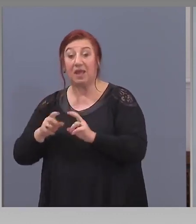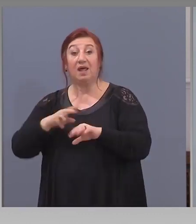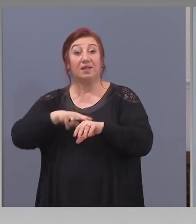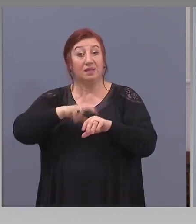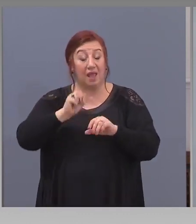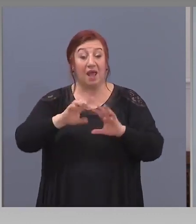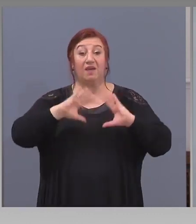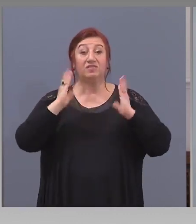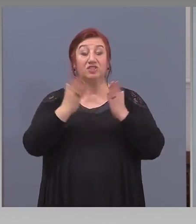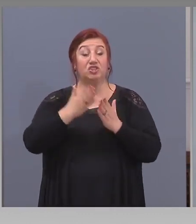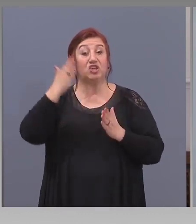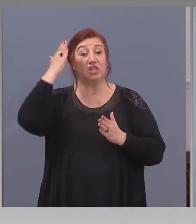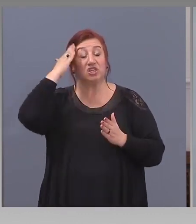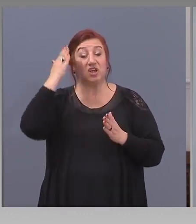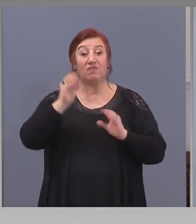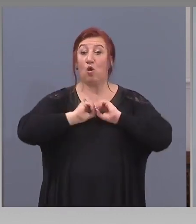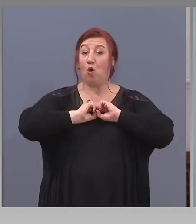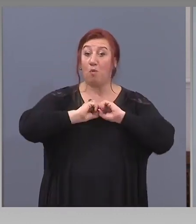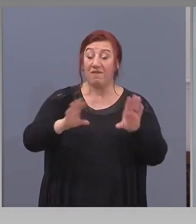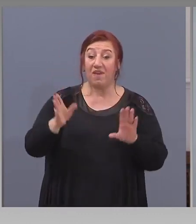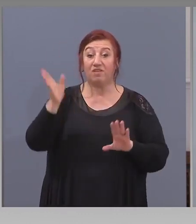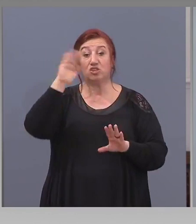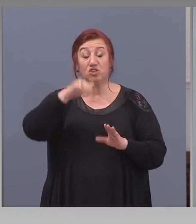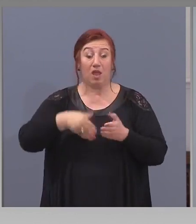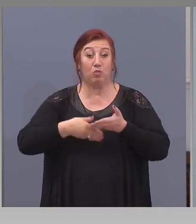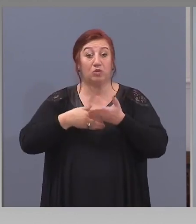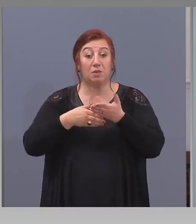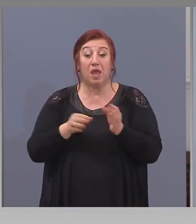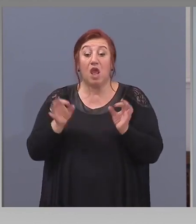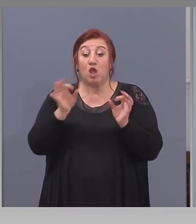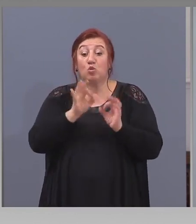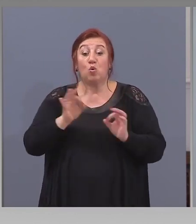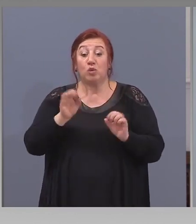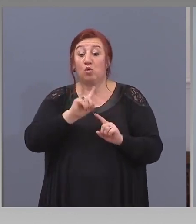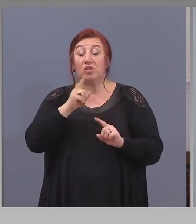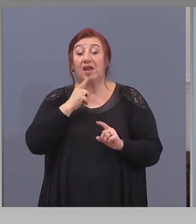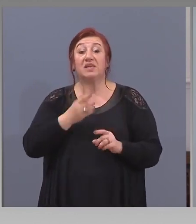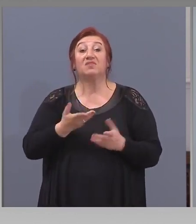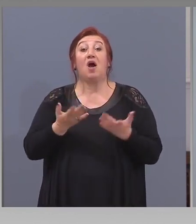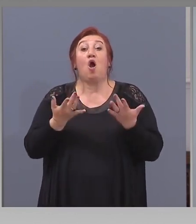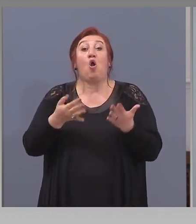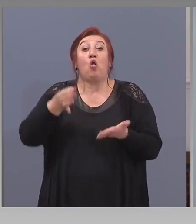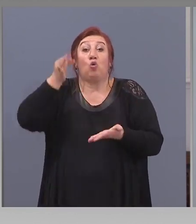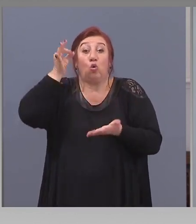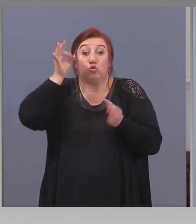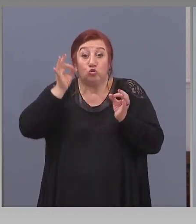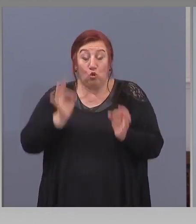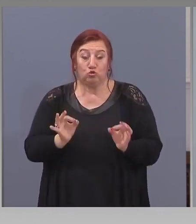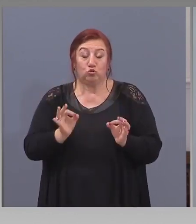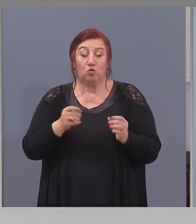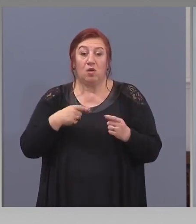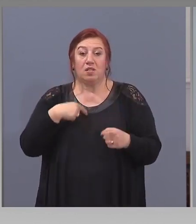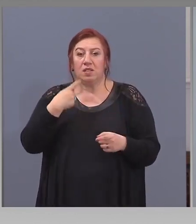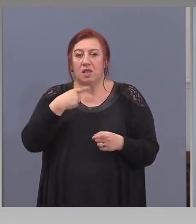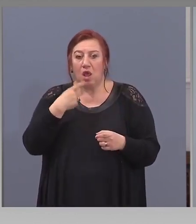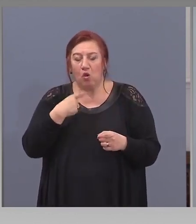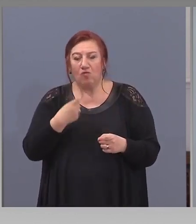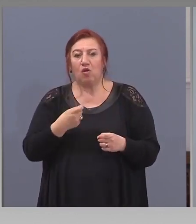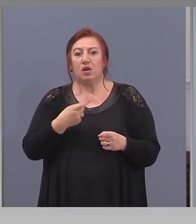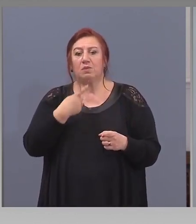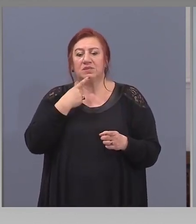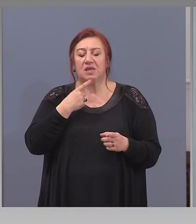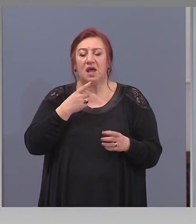подкрепят, но никой не е казал колко, защото не знаеме времето. Освен това, ние говорим за такива мощни